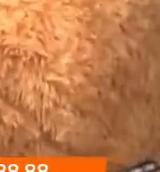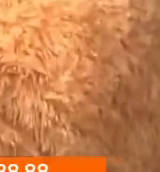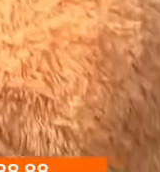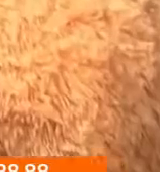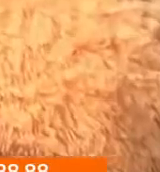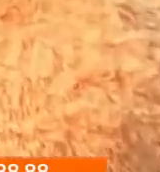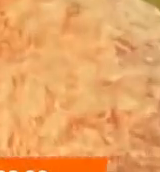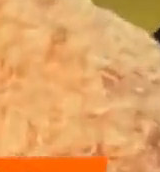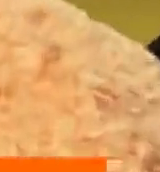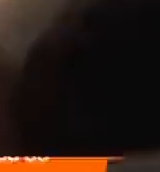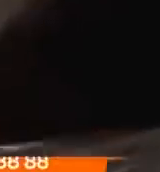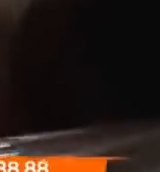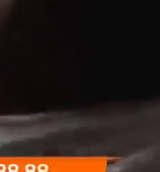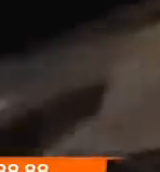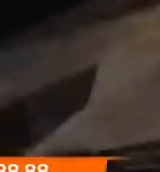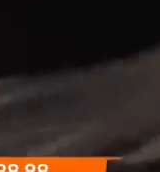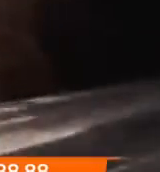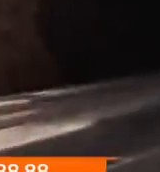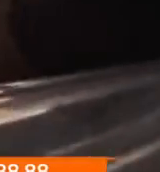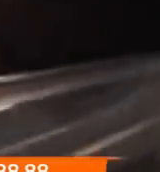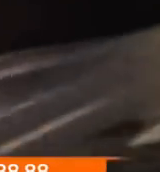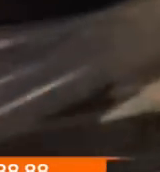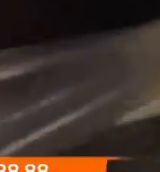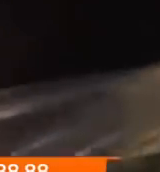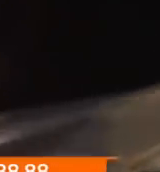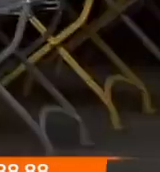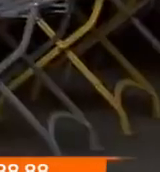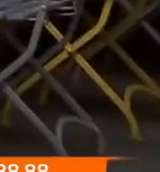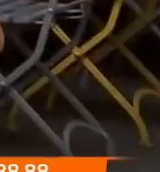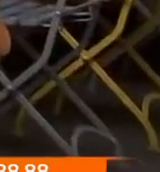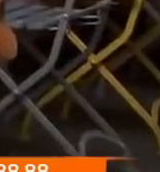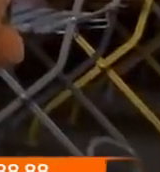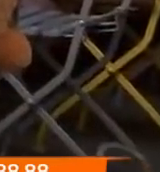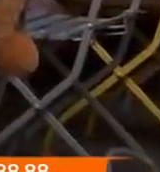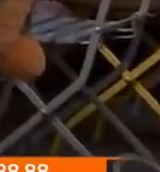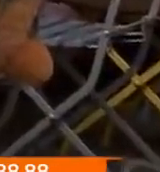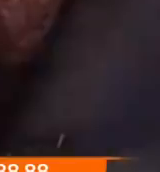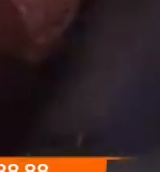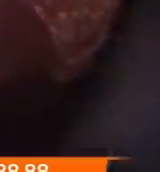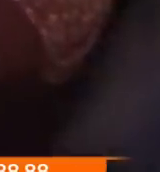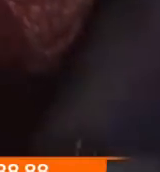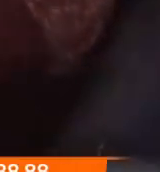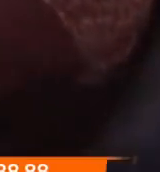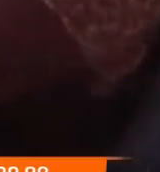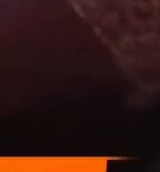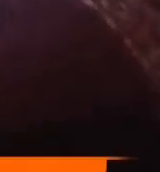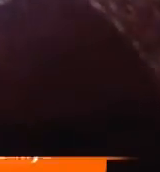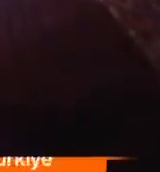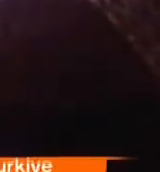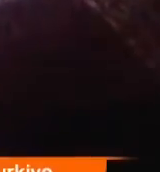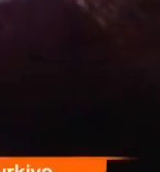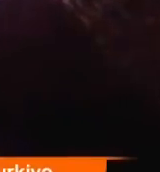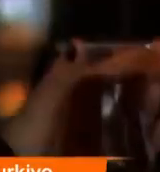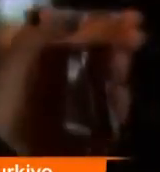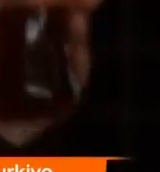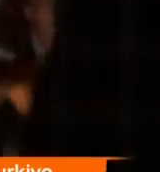Koronavirüsle savaşta mesafenin önemi hiç bu kadar ilginç şekilde belirtilmemişti. Rengarenk ayılar ve mankenli taksi